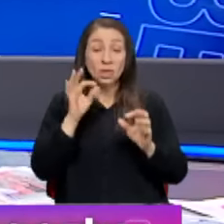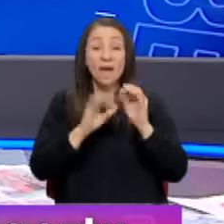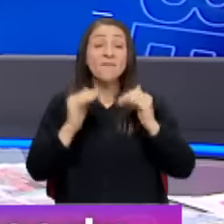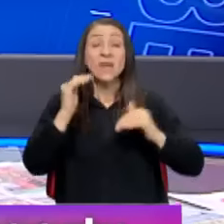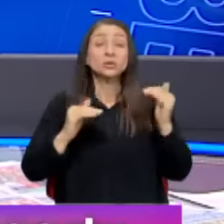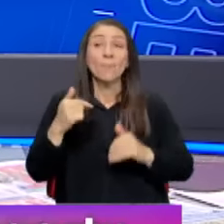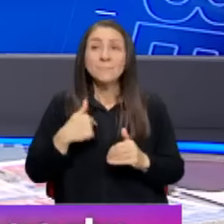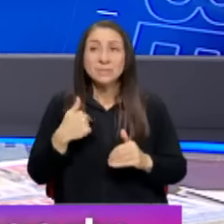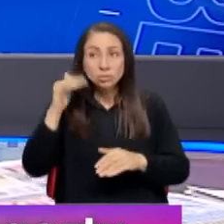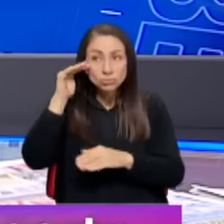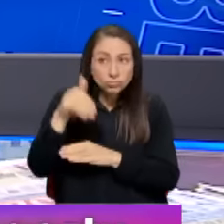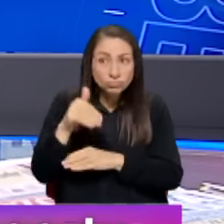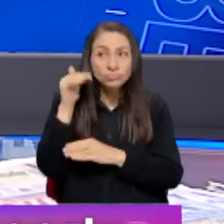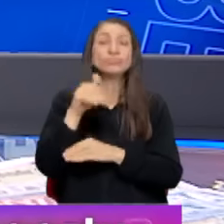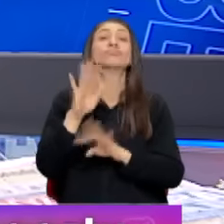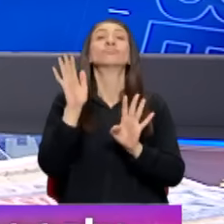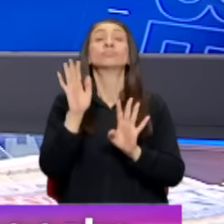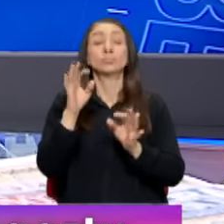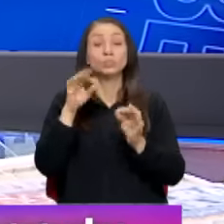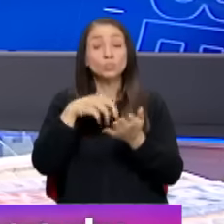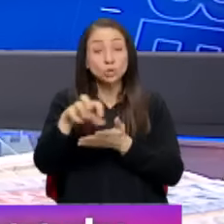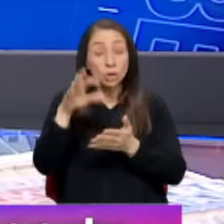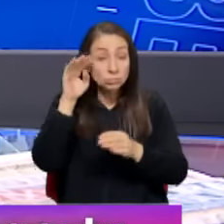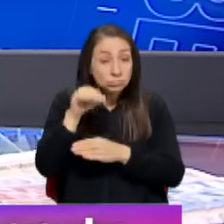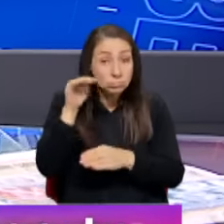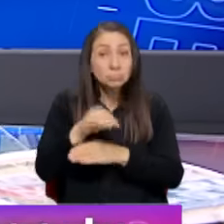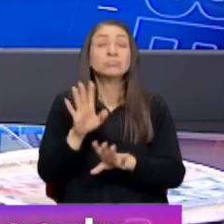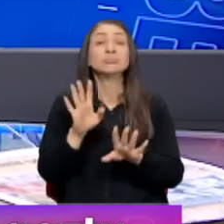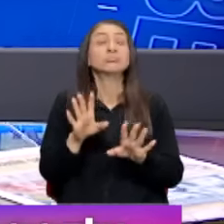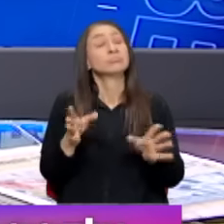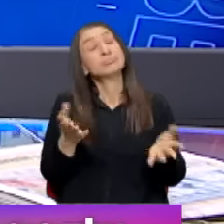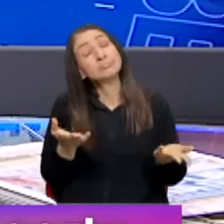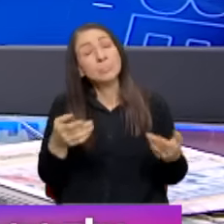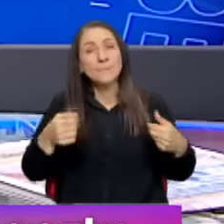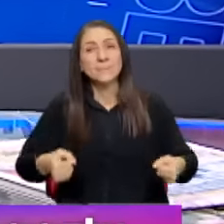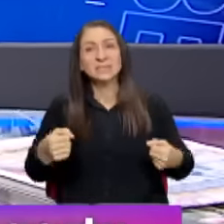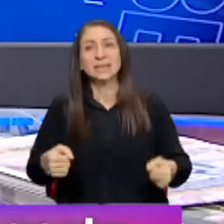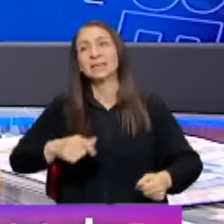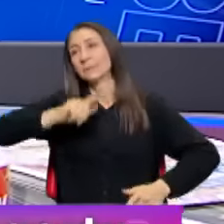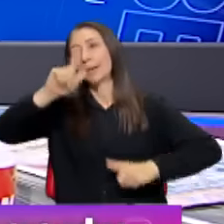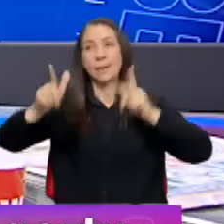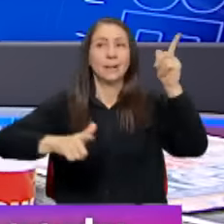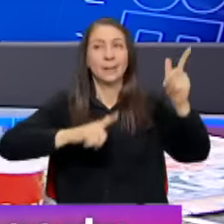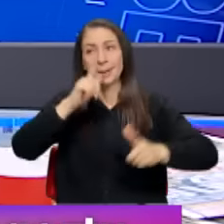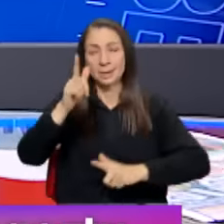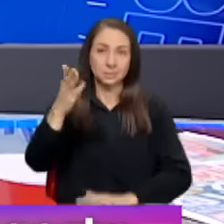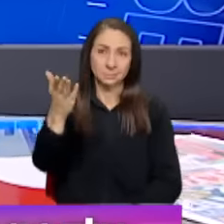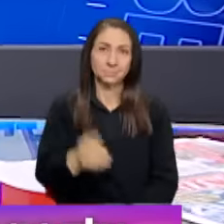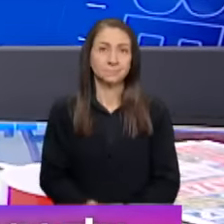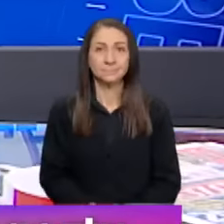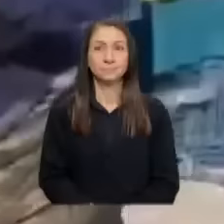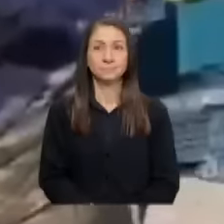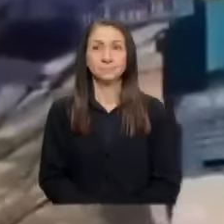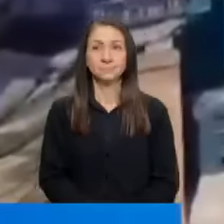çökertir mi, çökertmez mi? Vatandaşın bütçesini çökertir mi? İşte pazardan yükselen sesler.